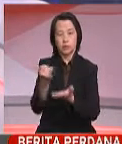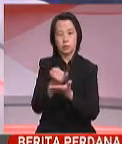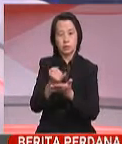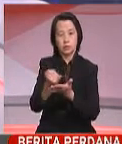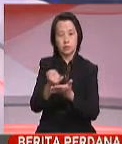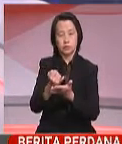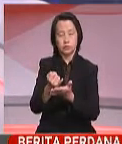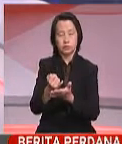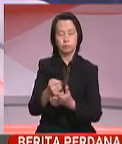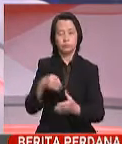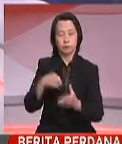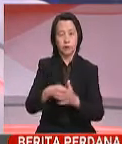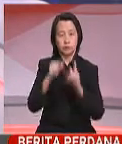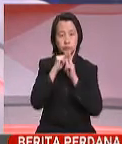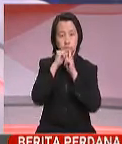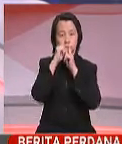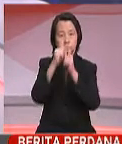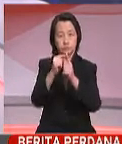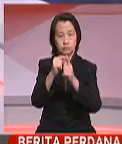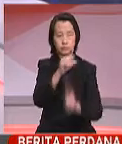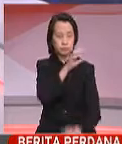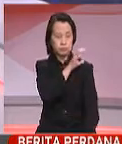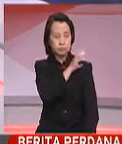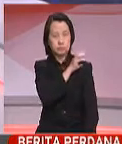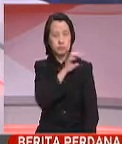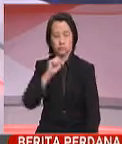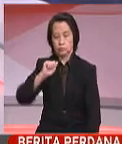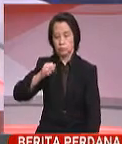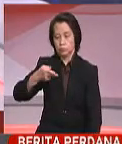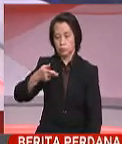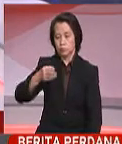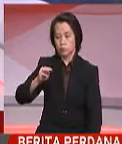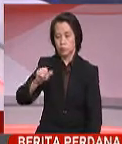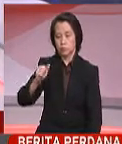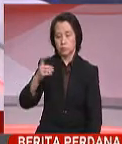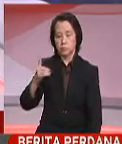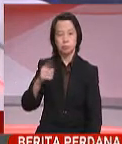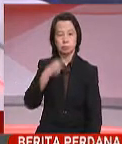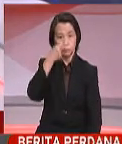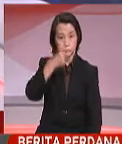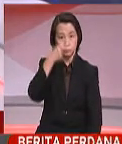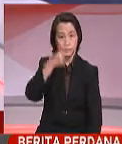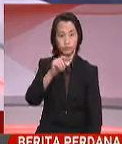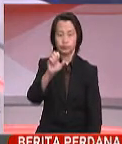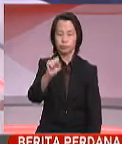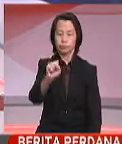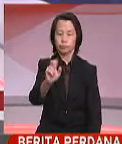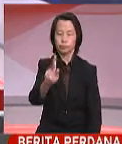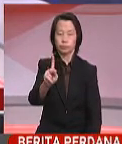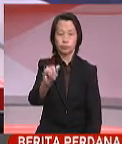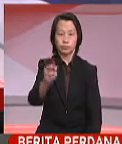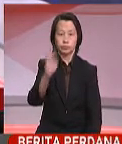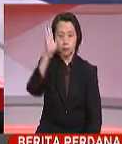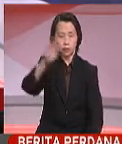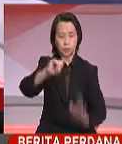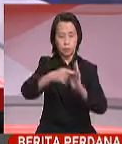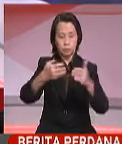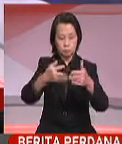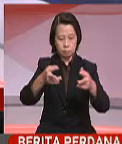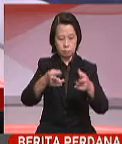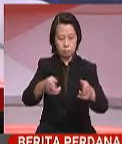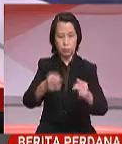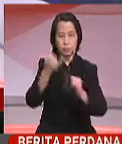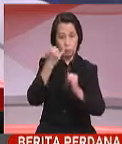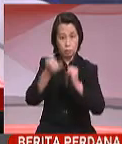Takaful dalam satu kenyataan pengerusinya Tan Sri Ahmad Badri Mohamad Zahir berkata skim berkenaan akan dilancarkan pada